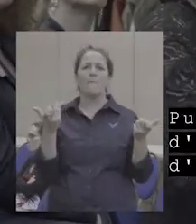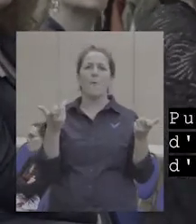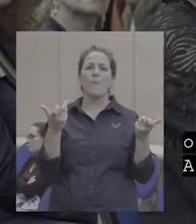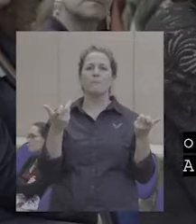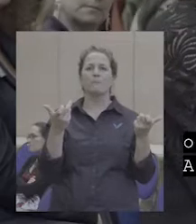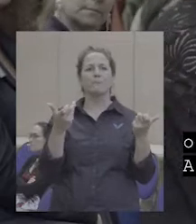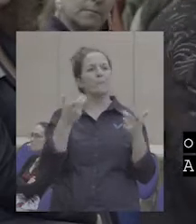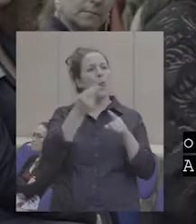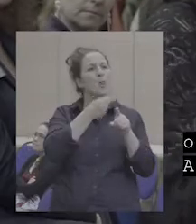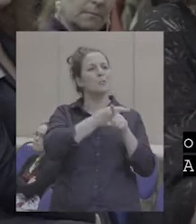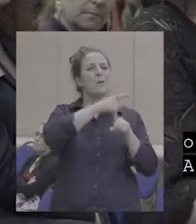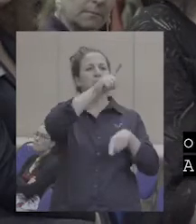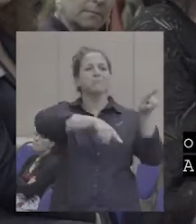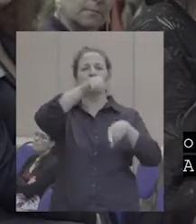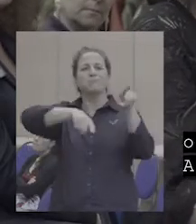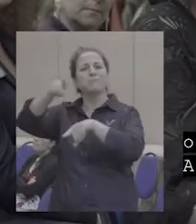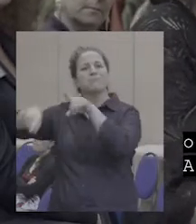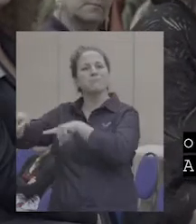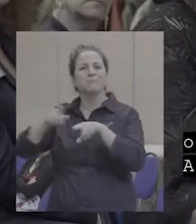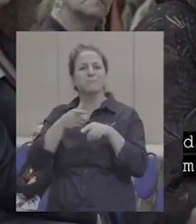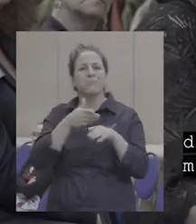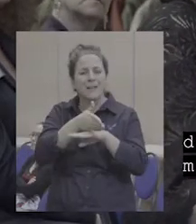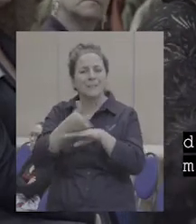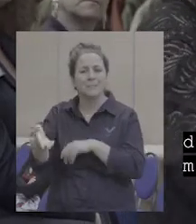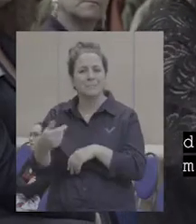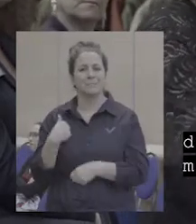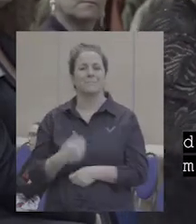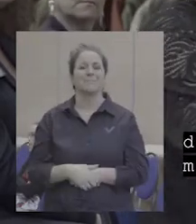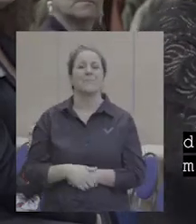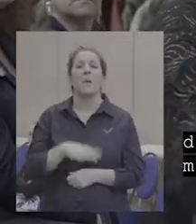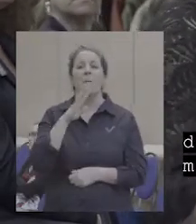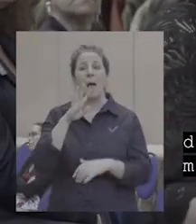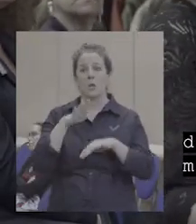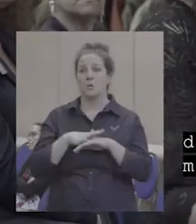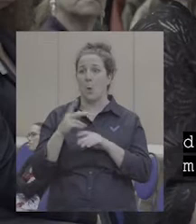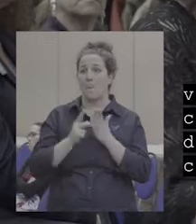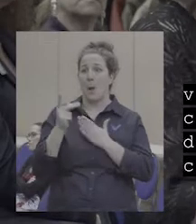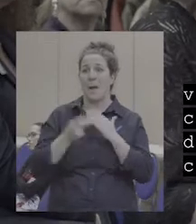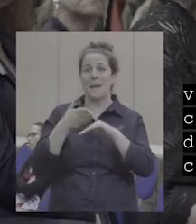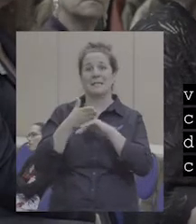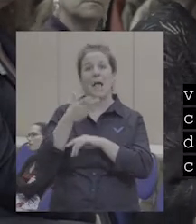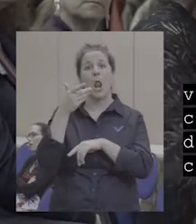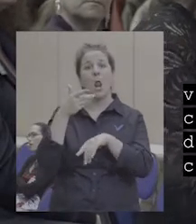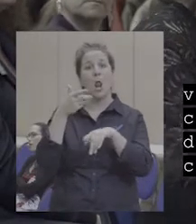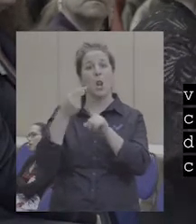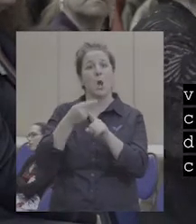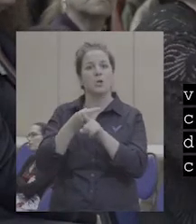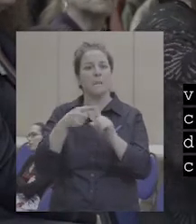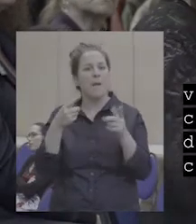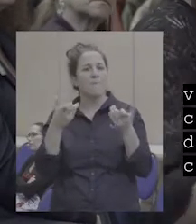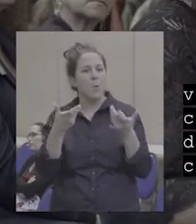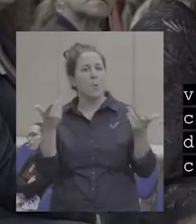formules d'habitation. On parle surtout du programme Axelogie depuis le début de ces discussions-là, mais d'une variété de formules qui contribuent